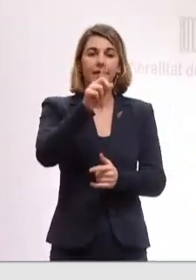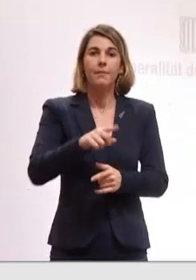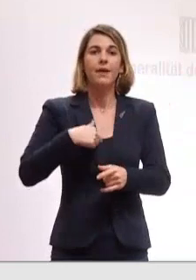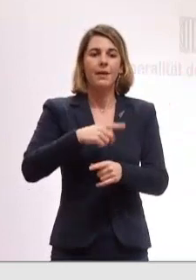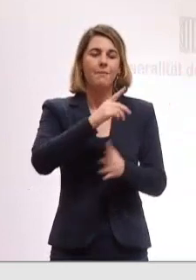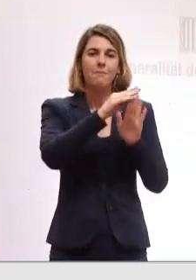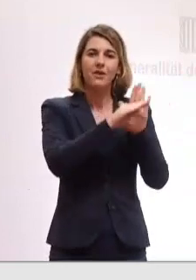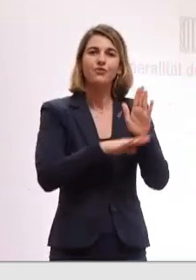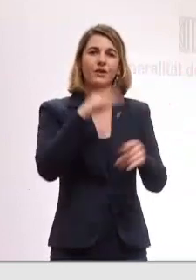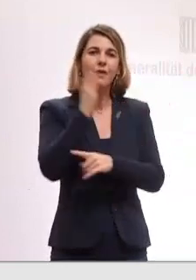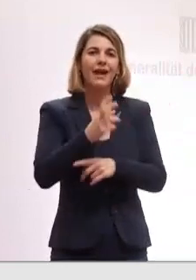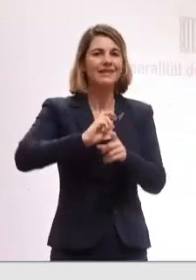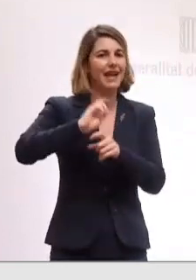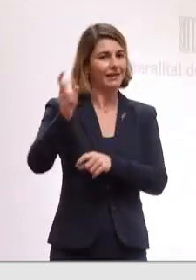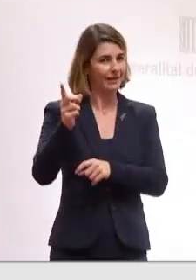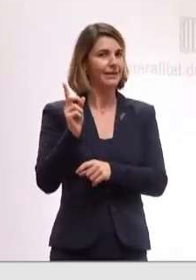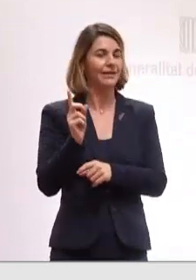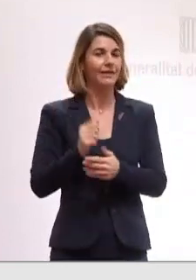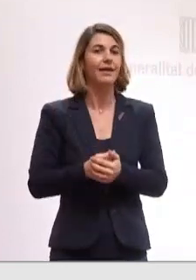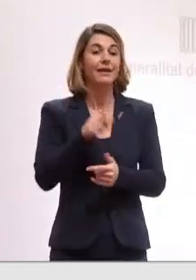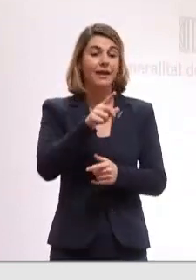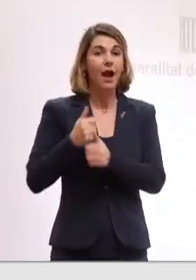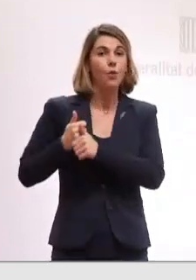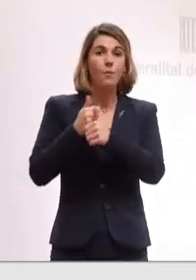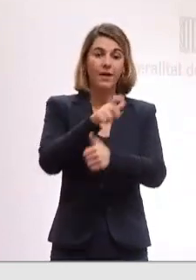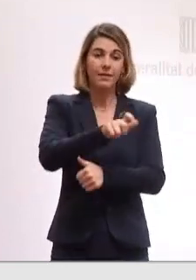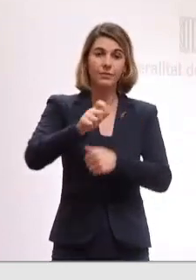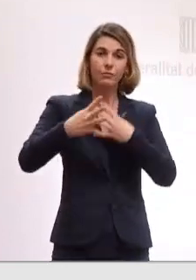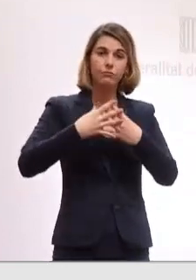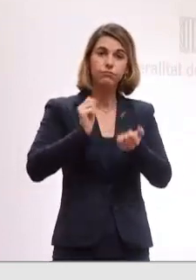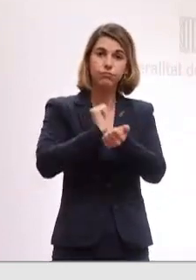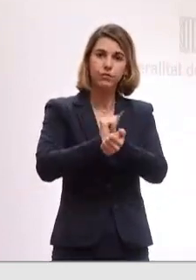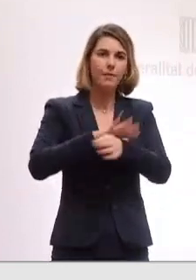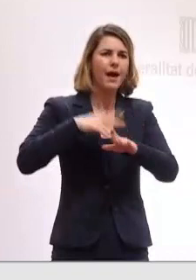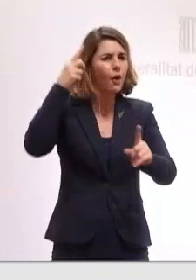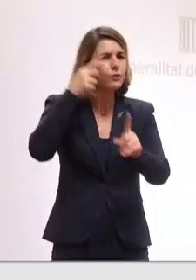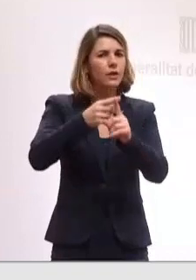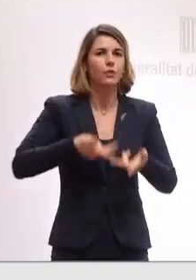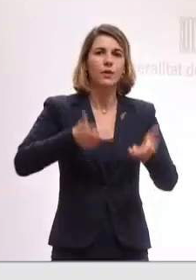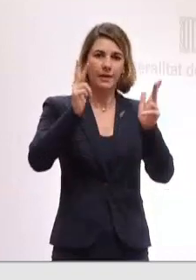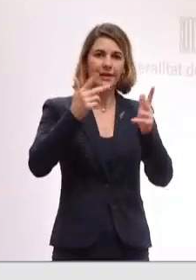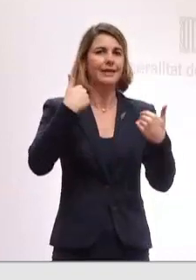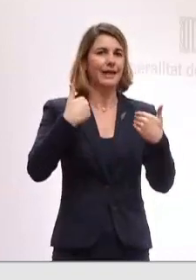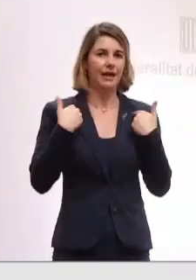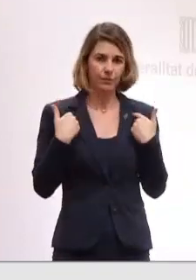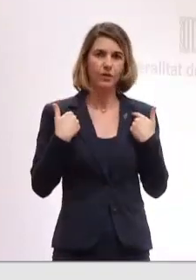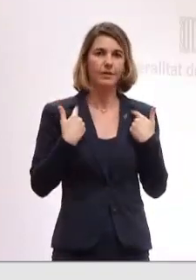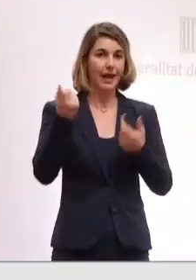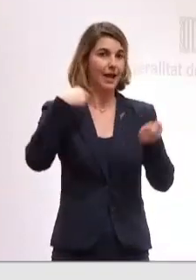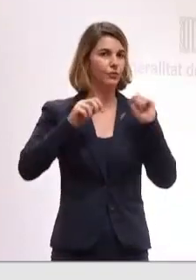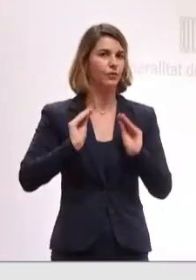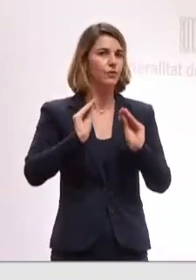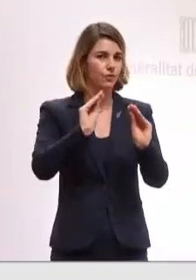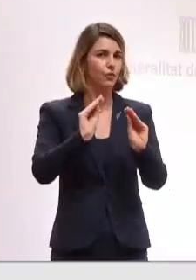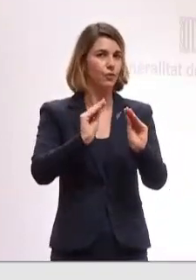alternatives, i s'acompanya els interns en el seu camí cap a la plena llibertat i cap a la plena responsabilitat sobre les seves